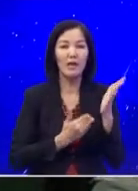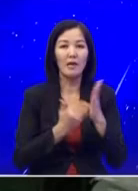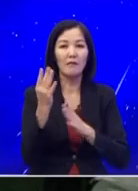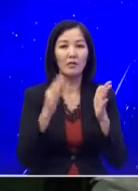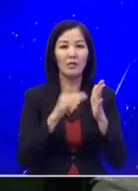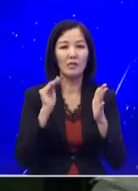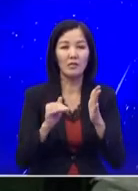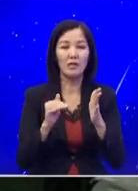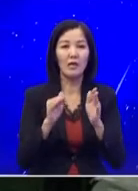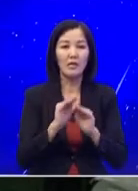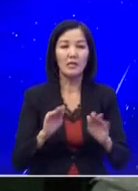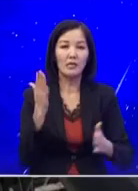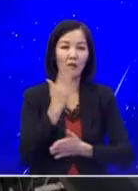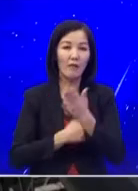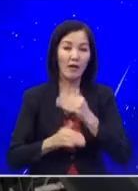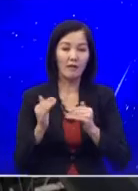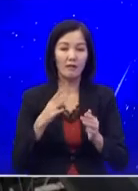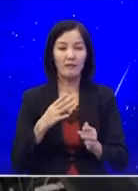9 тысяч – дети-инвалиды.